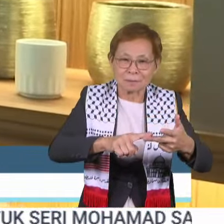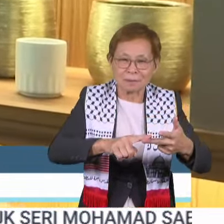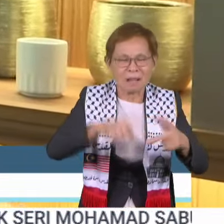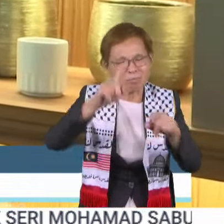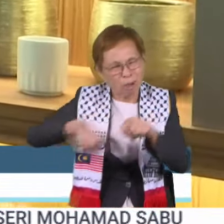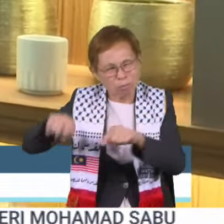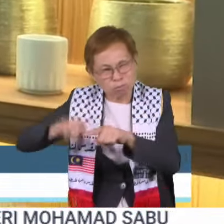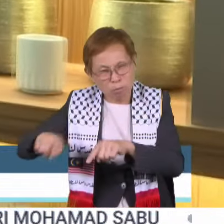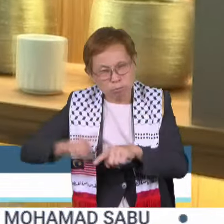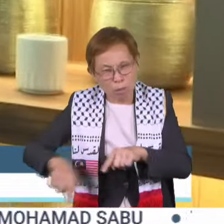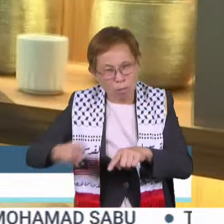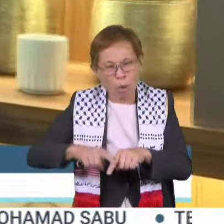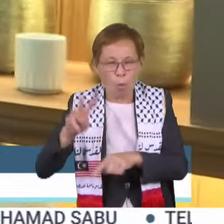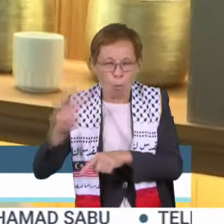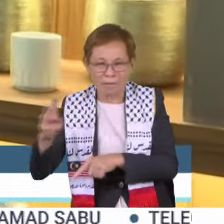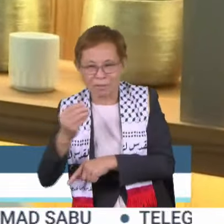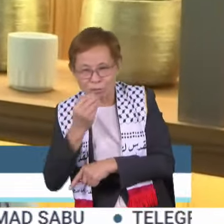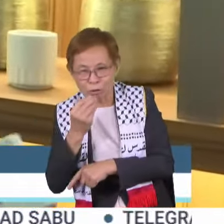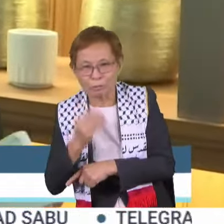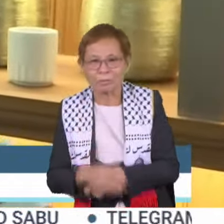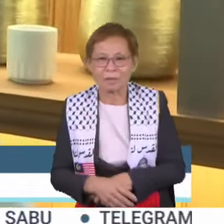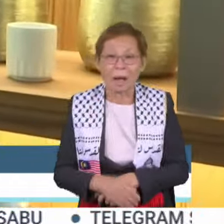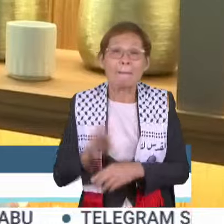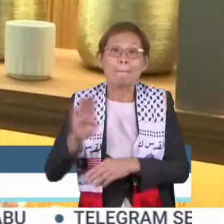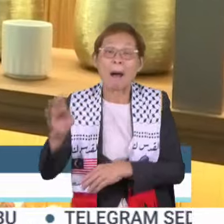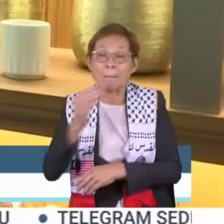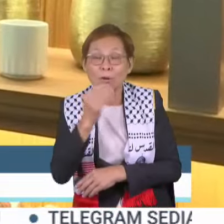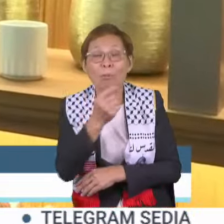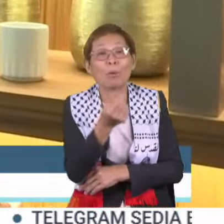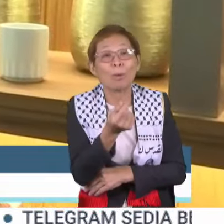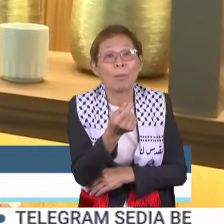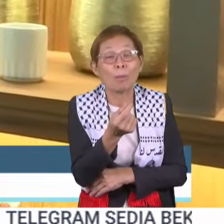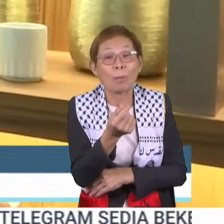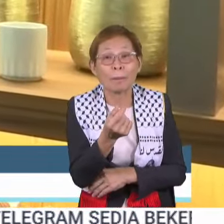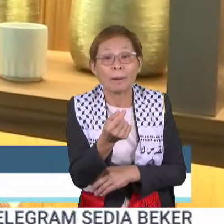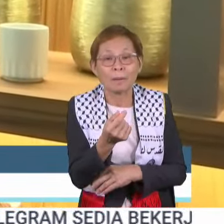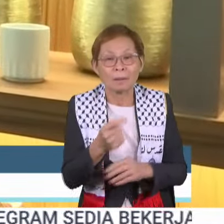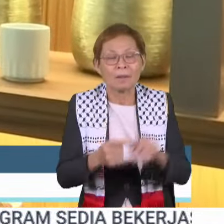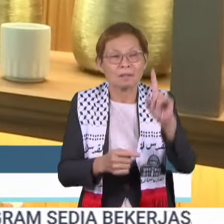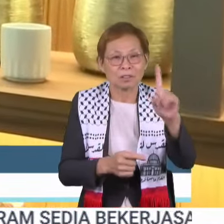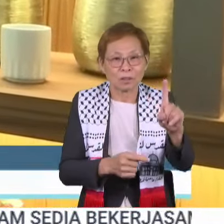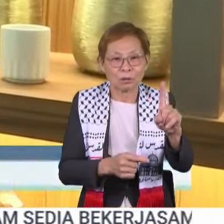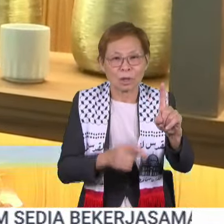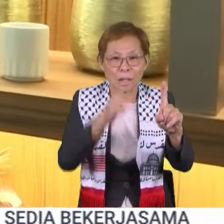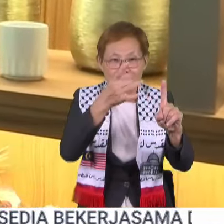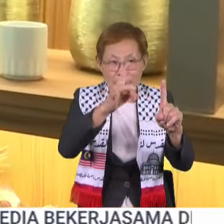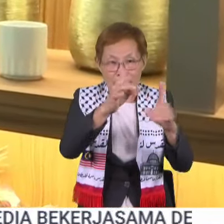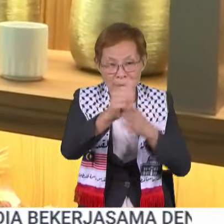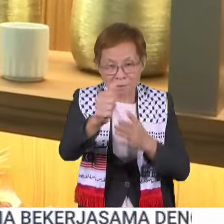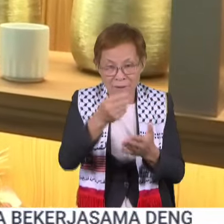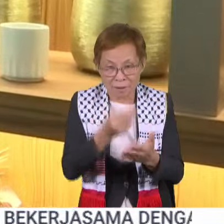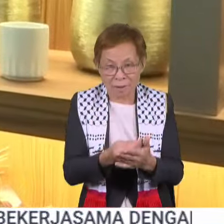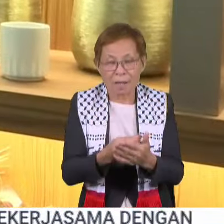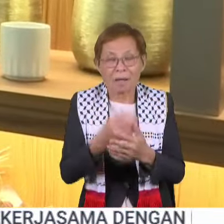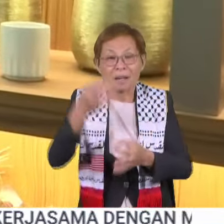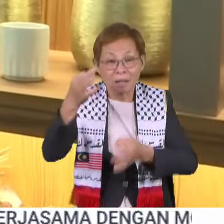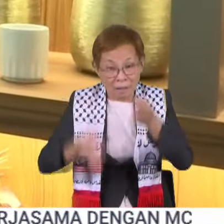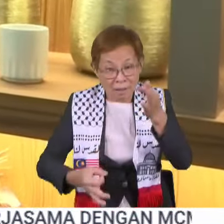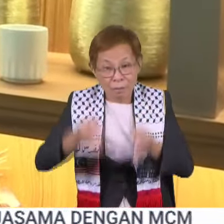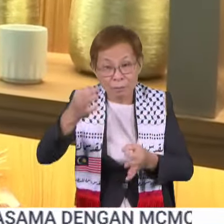varti m juga harga asal R